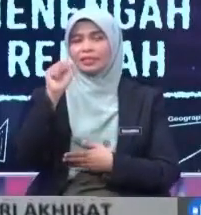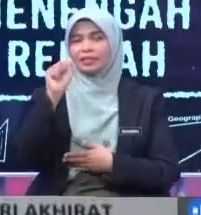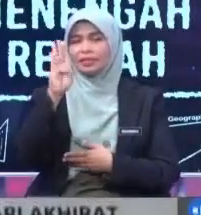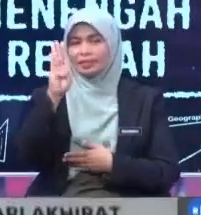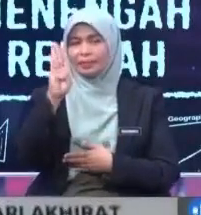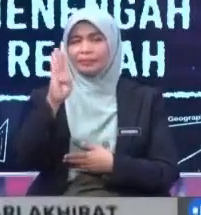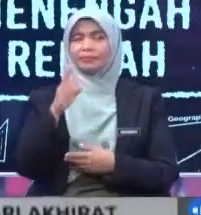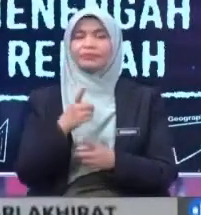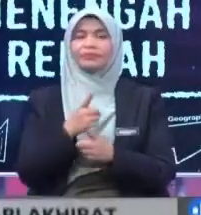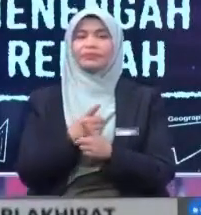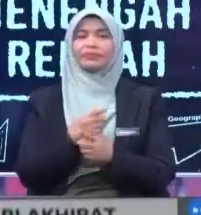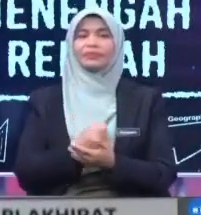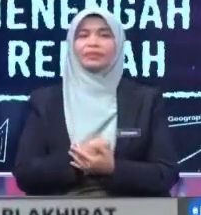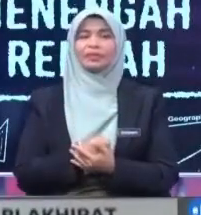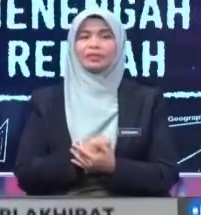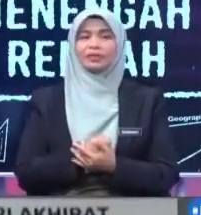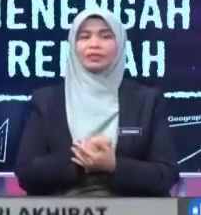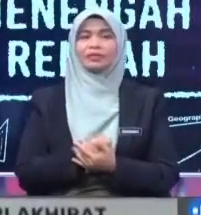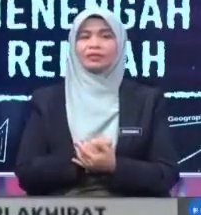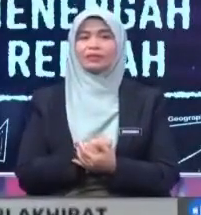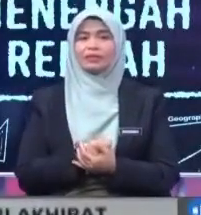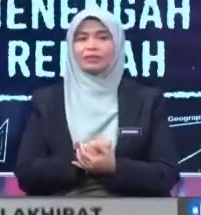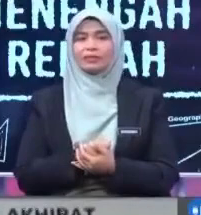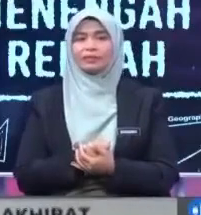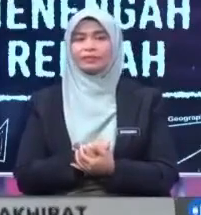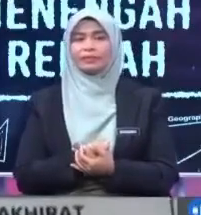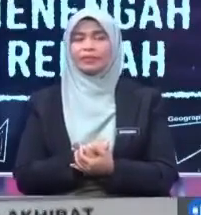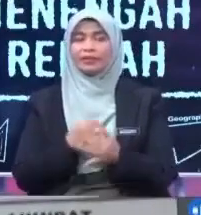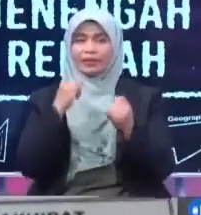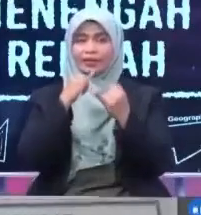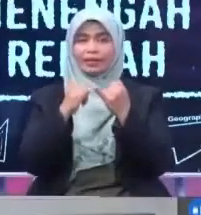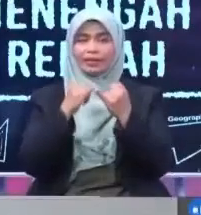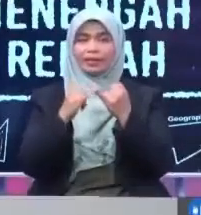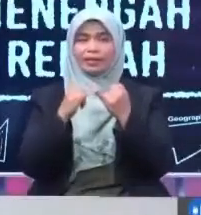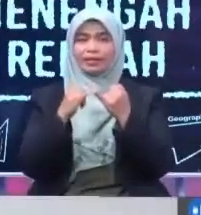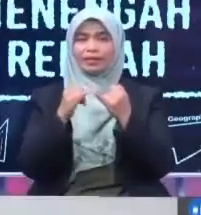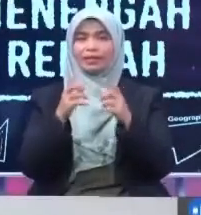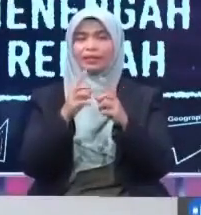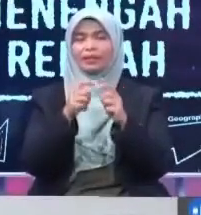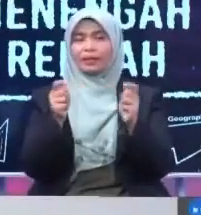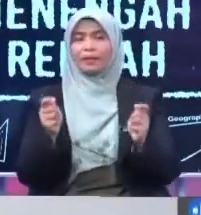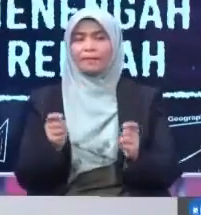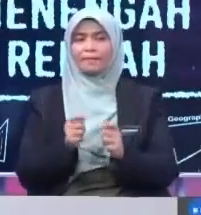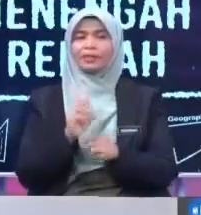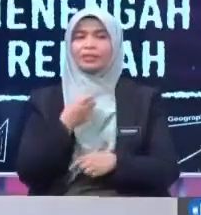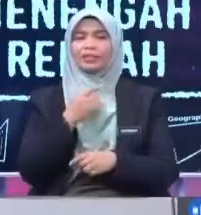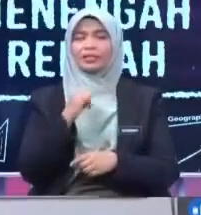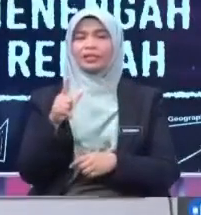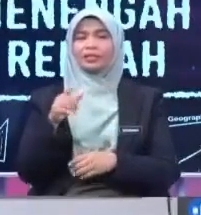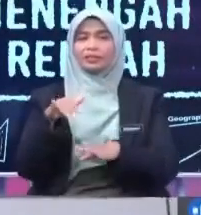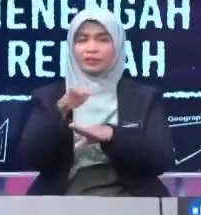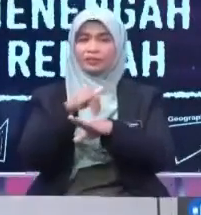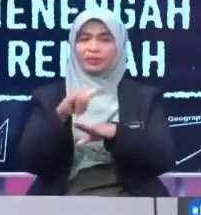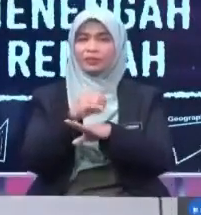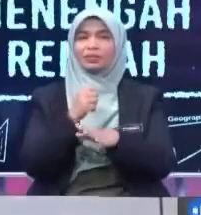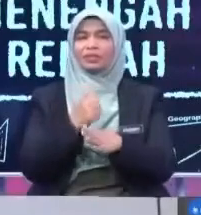Betul ke? Okey, betul, semua hisab. Seterusnya mizan, titian sirat. Dan yang terakhir sekali destinasi kita adalah syurga atau neraka.